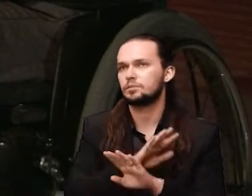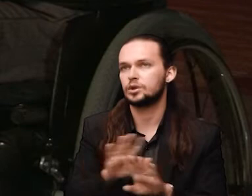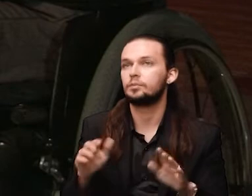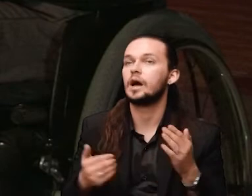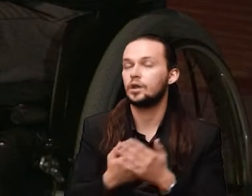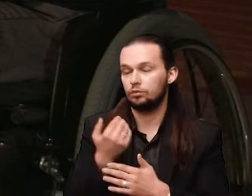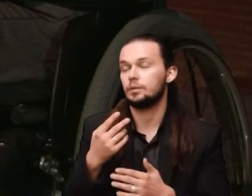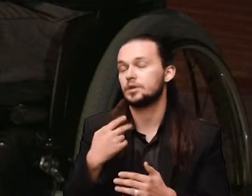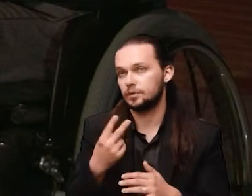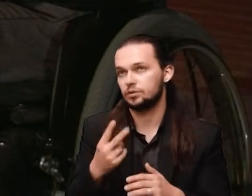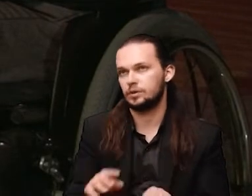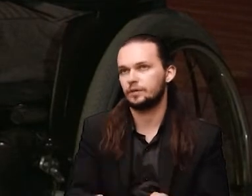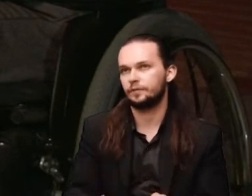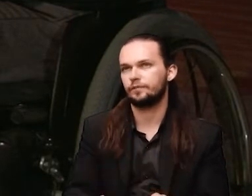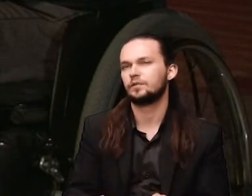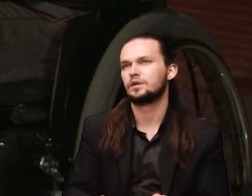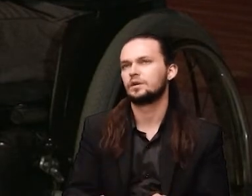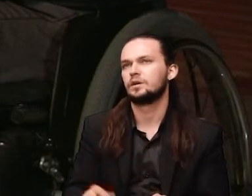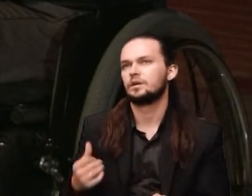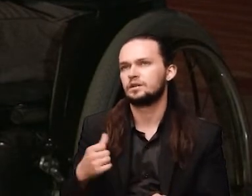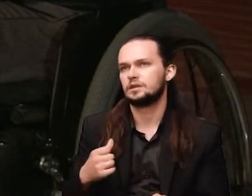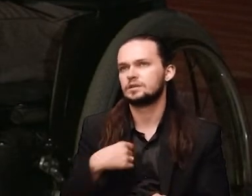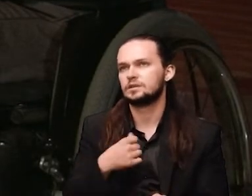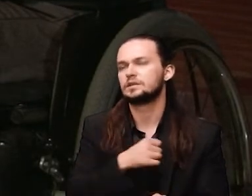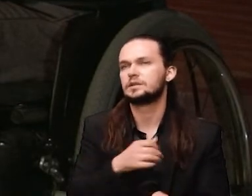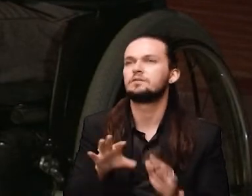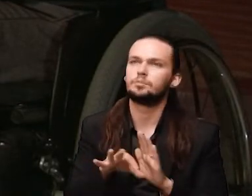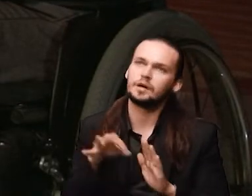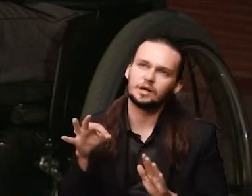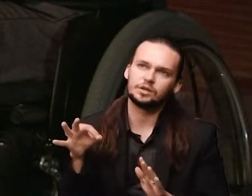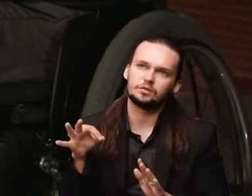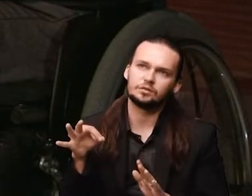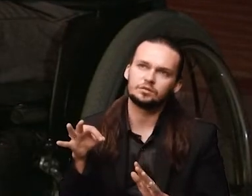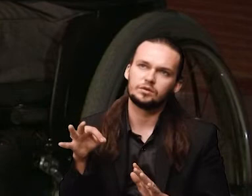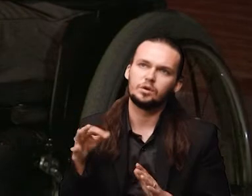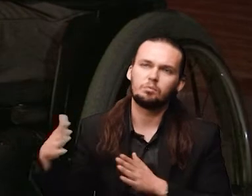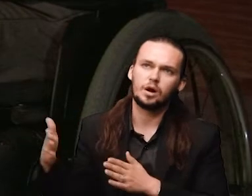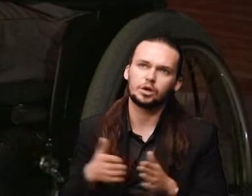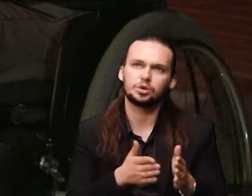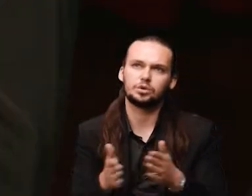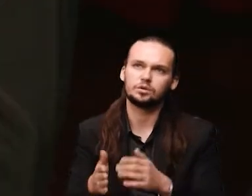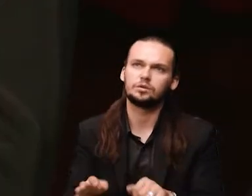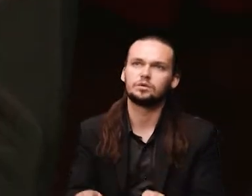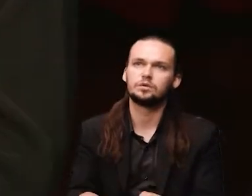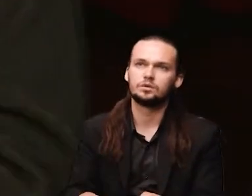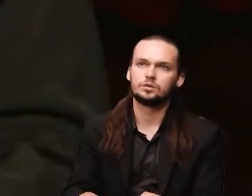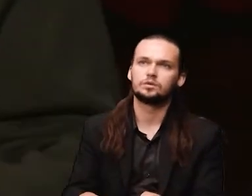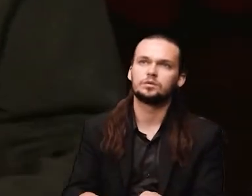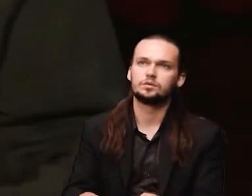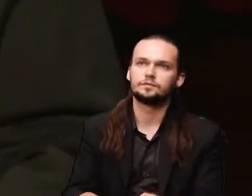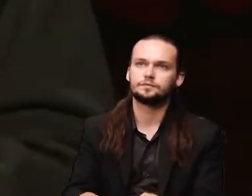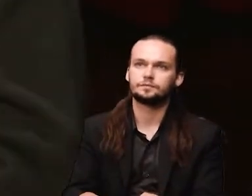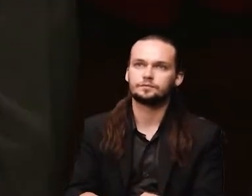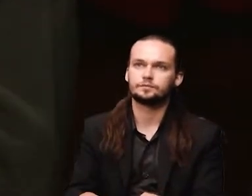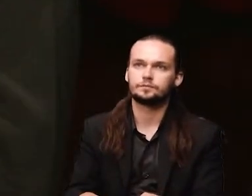приспособленное, а новое, оно приспособленное. И уже ты сам выбираешь логистику. Хотя бы по тому маршруту, который тебе надо, ты можешь